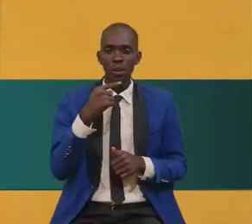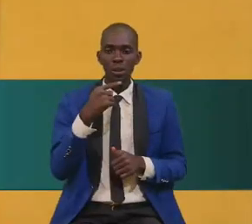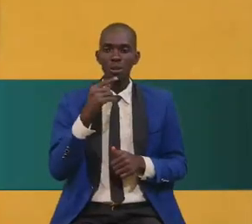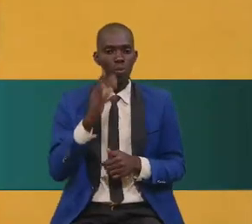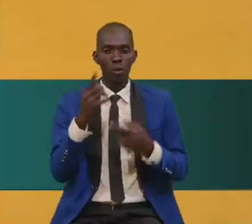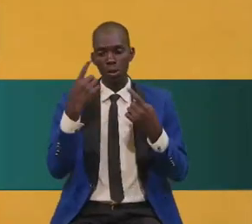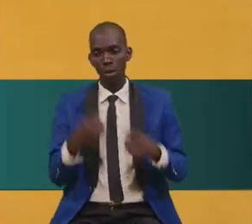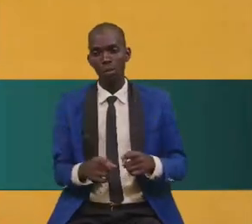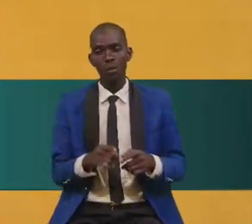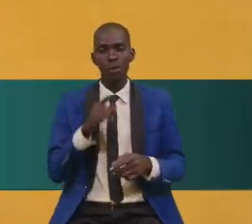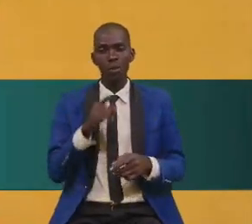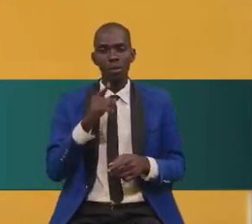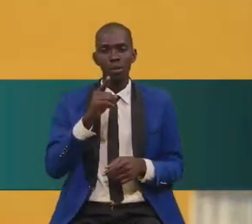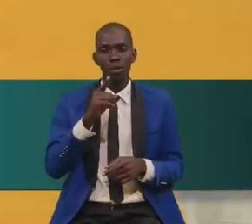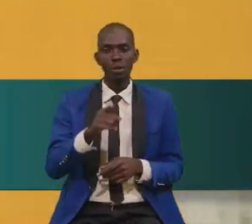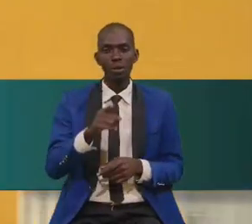il le verra,